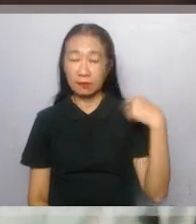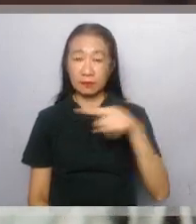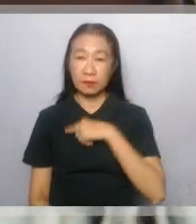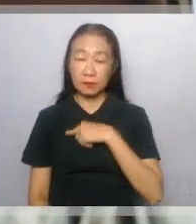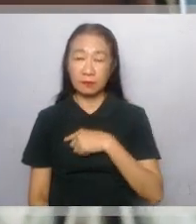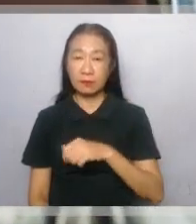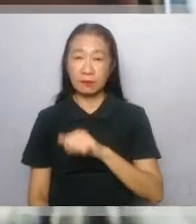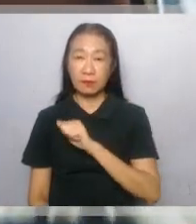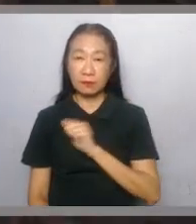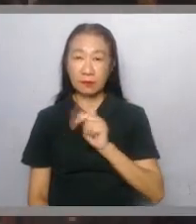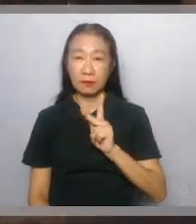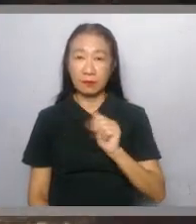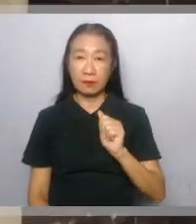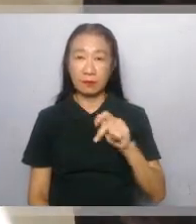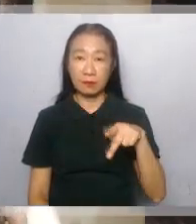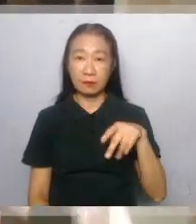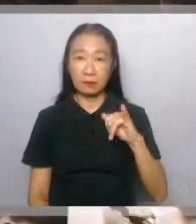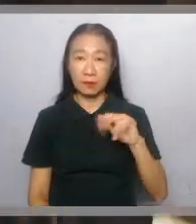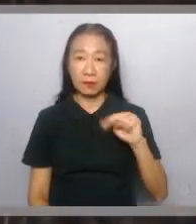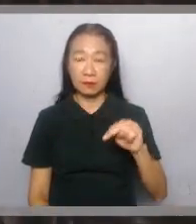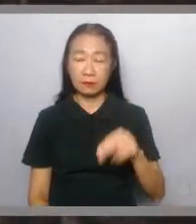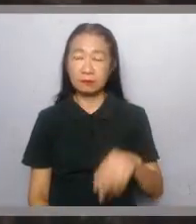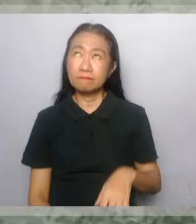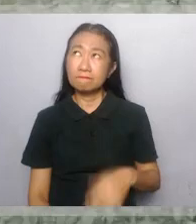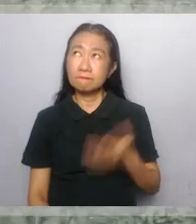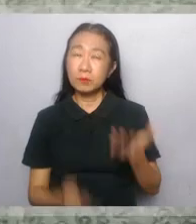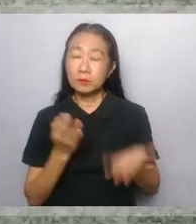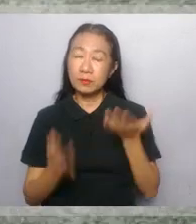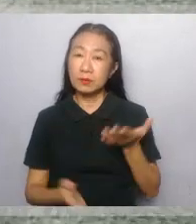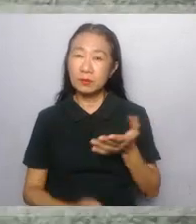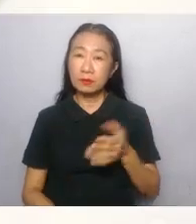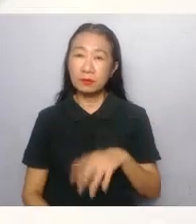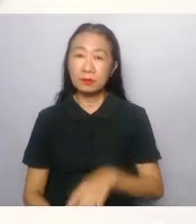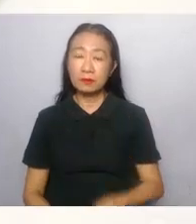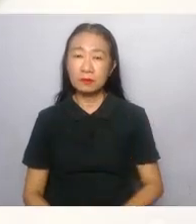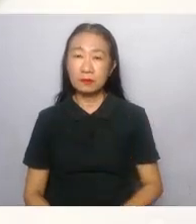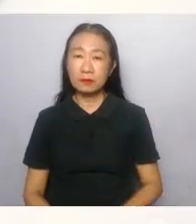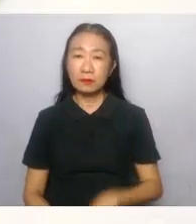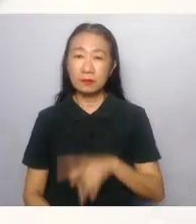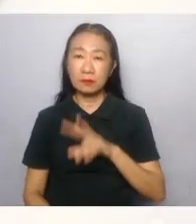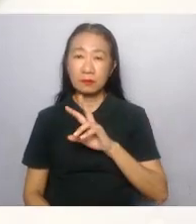Nakilala po namin yung AKAPIN around siguro mga